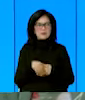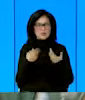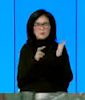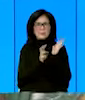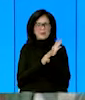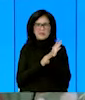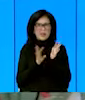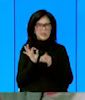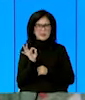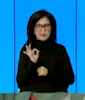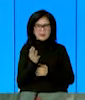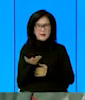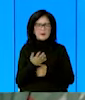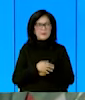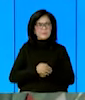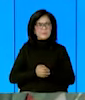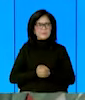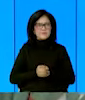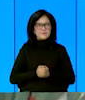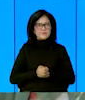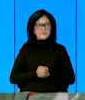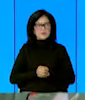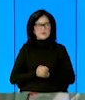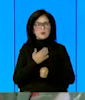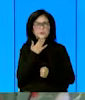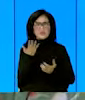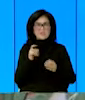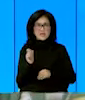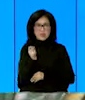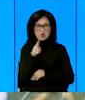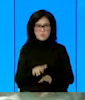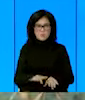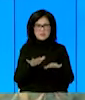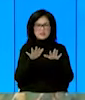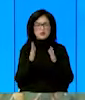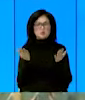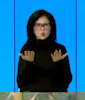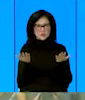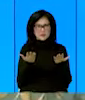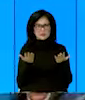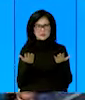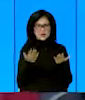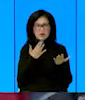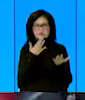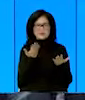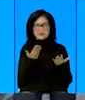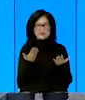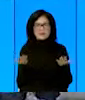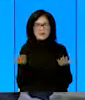juga. Habis kita emang udah biasa begini, bagaimana? Gitu, enggak kenapa-napa.